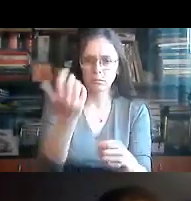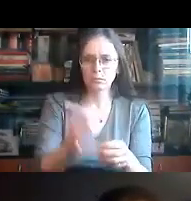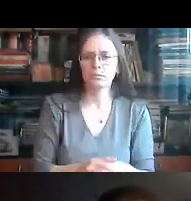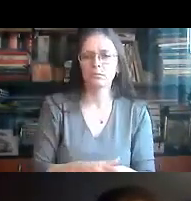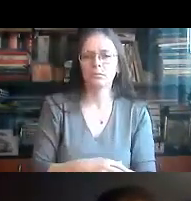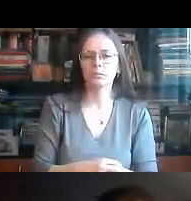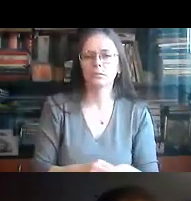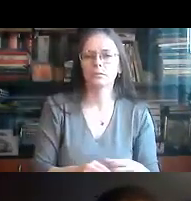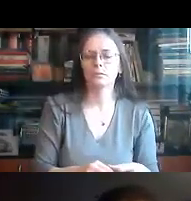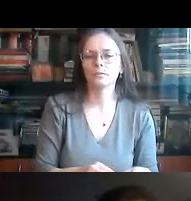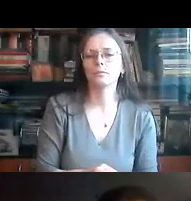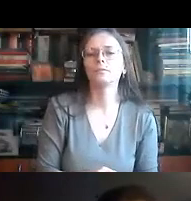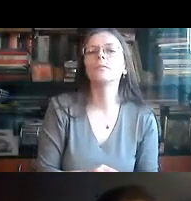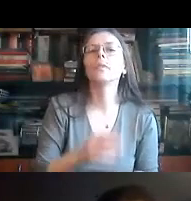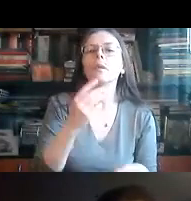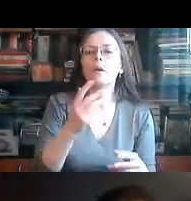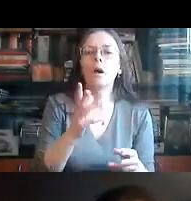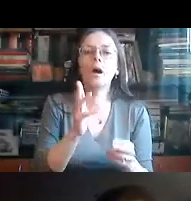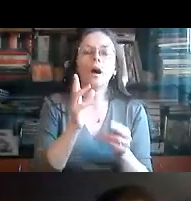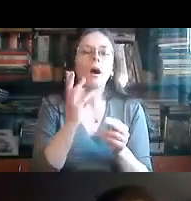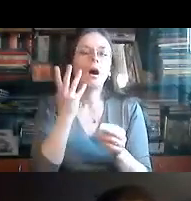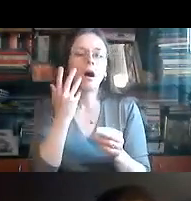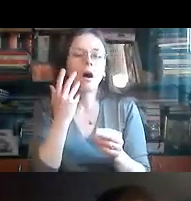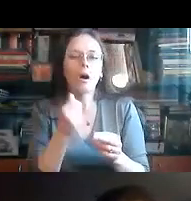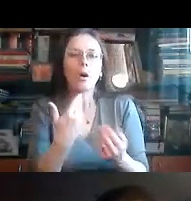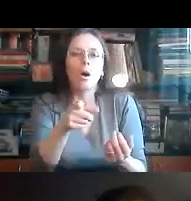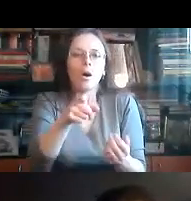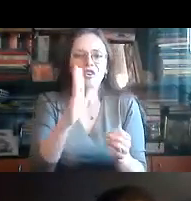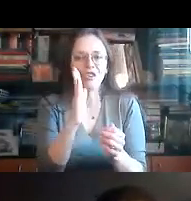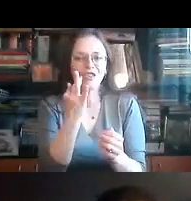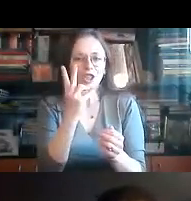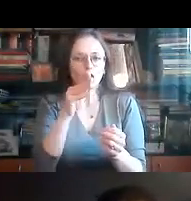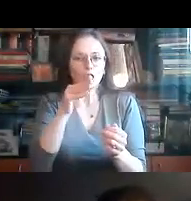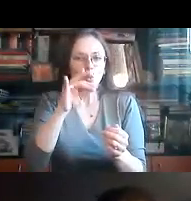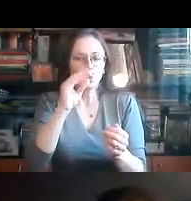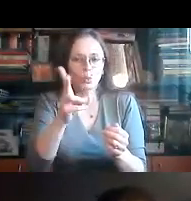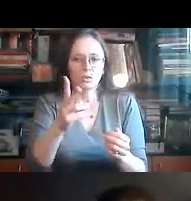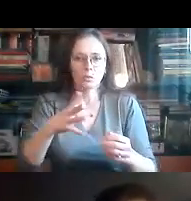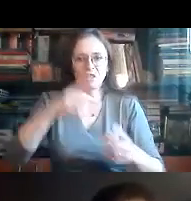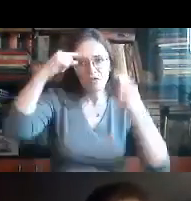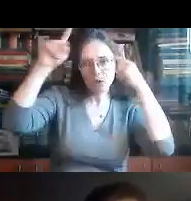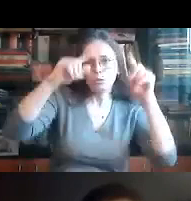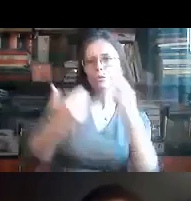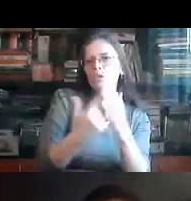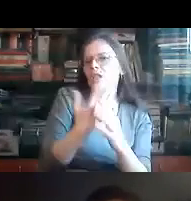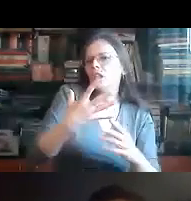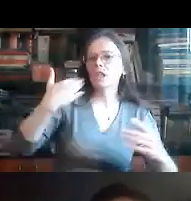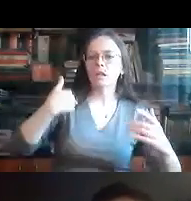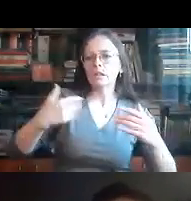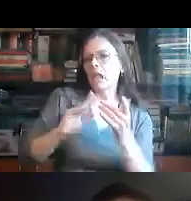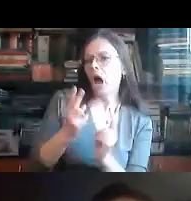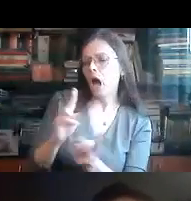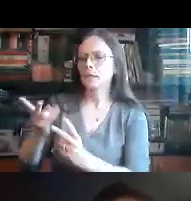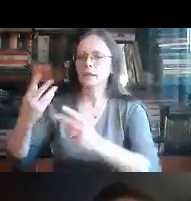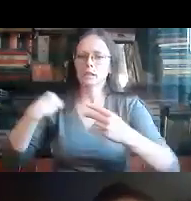пластику и так далее. Вот Максакова можно было увидеть каждый вечер и так далее. Вот. И они собрали вокруг